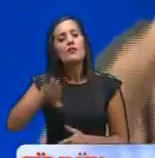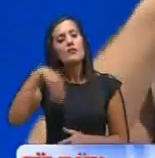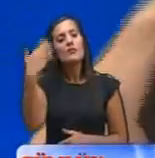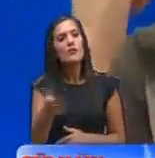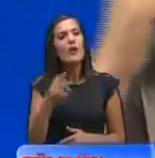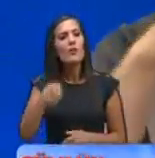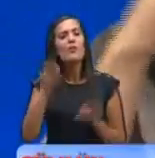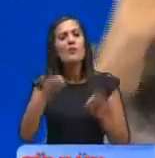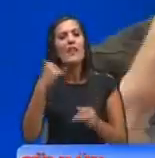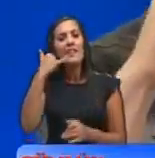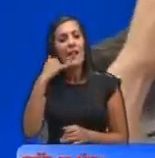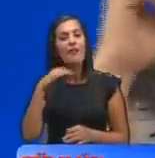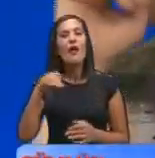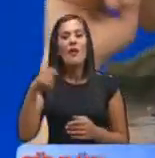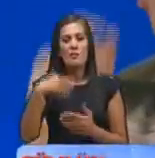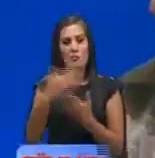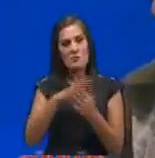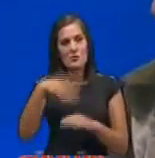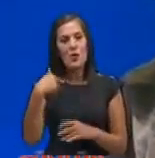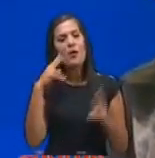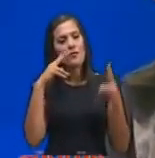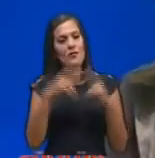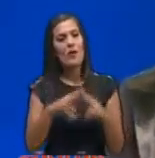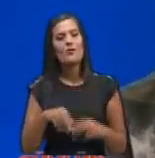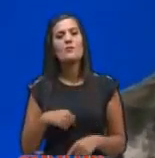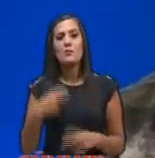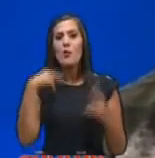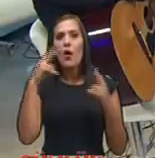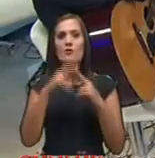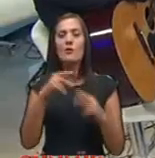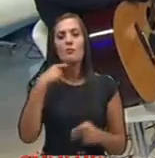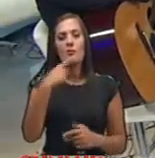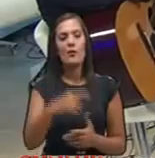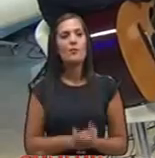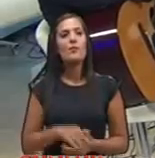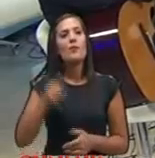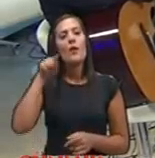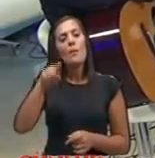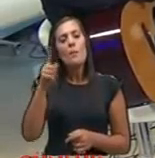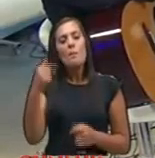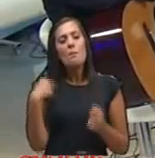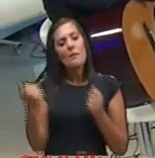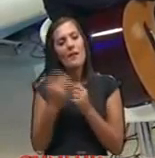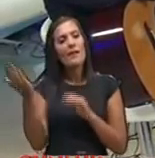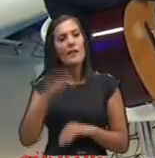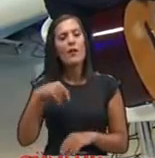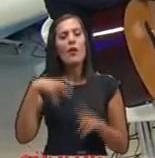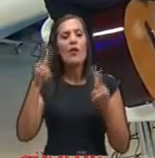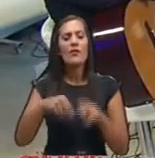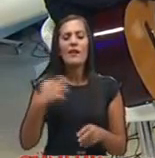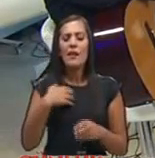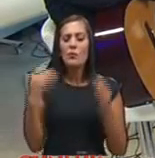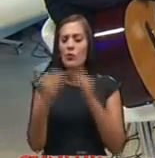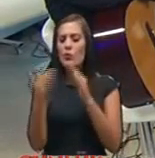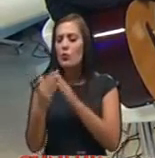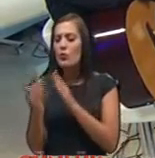startını verdik aslında. Hı hı. Artun bu albümü 7 tane şarkı verdi ama Artun 7, yani biz 50 tane şarkı arasından bunları seçtik. Çünkü Artun hakikaten inanılmaz üretken bir